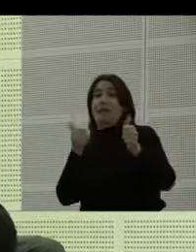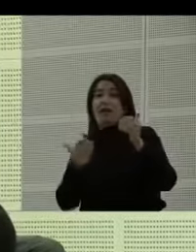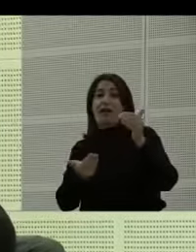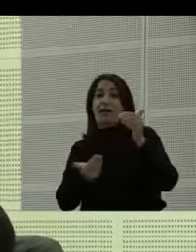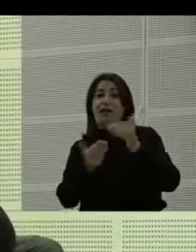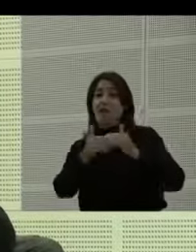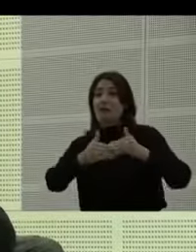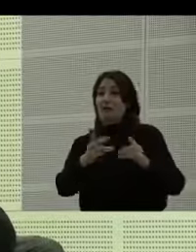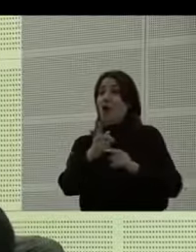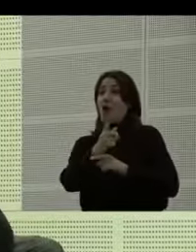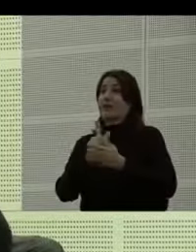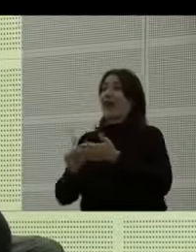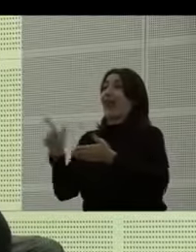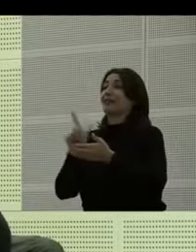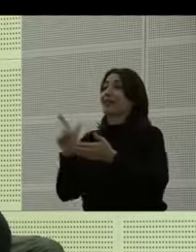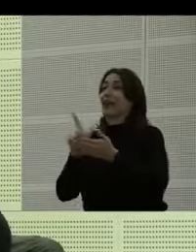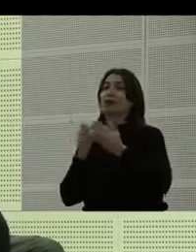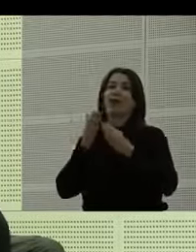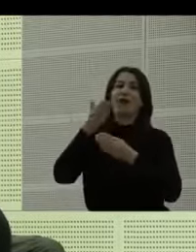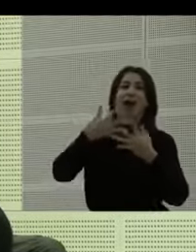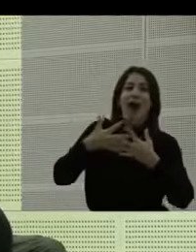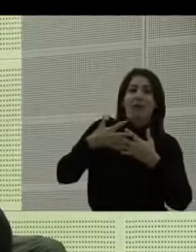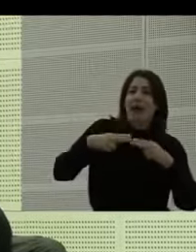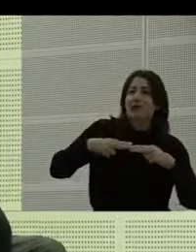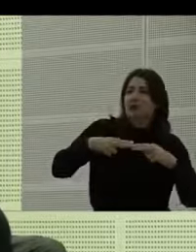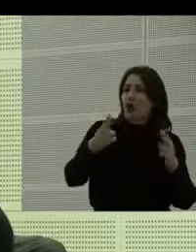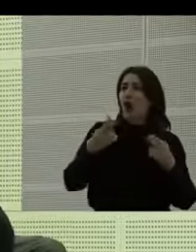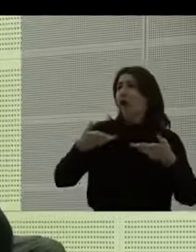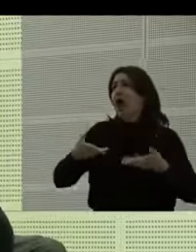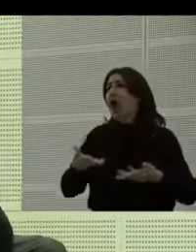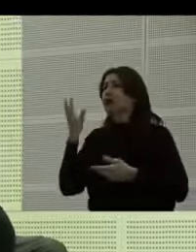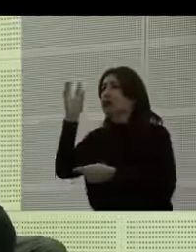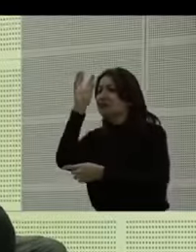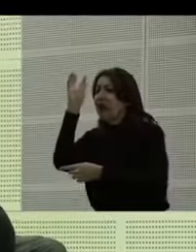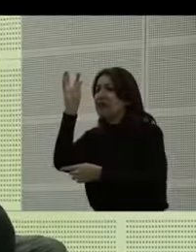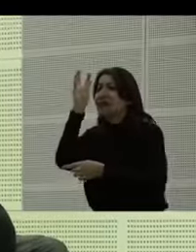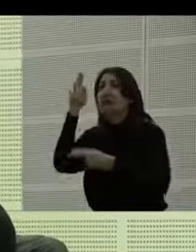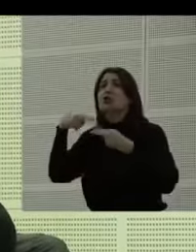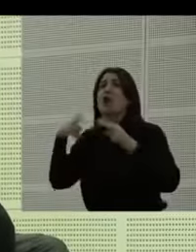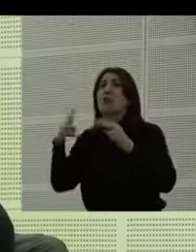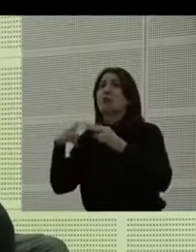tutta la letteratura. Oggi forse questa fantasia è trasposta